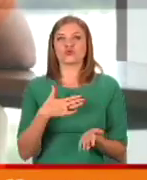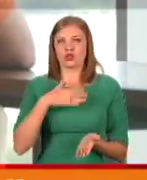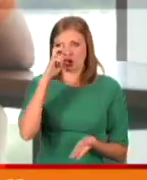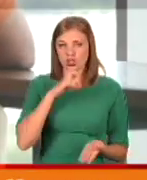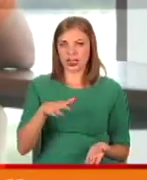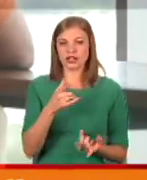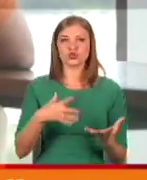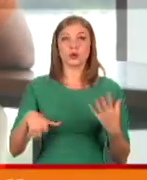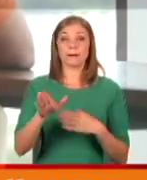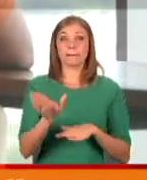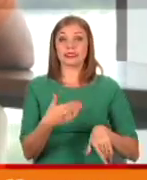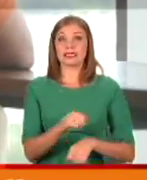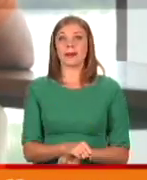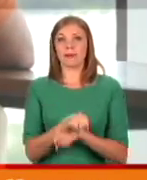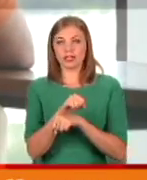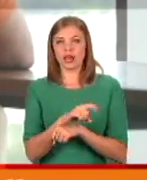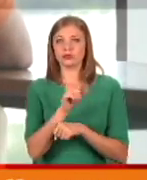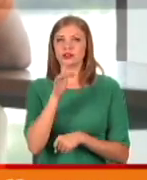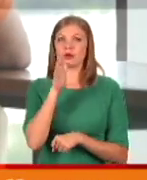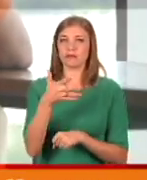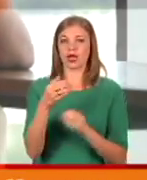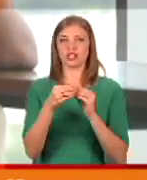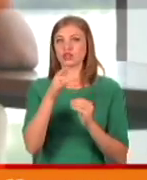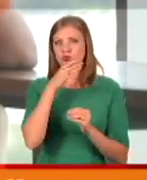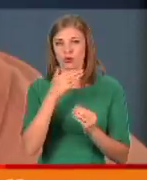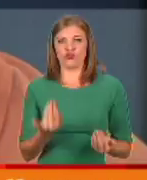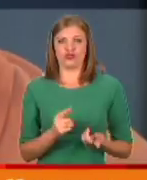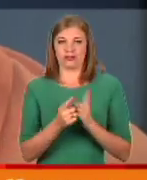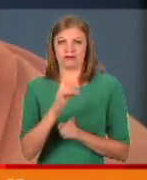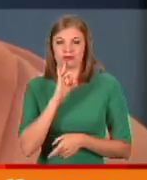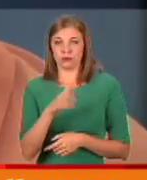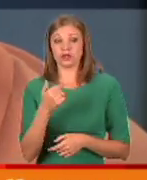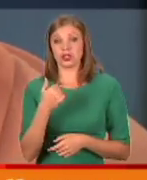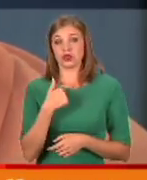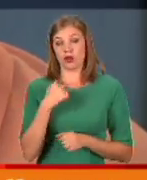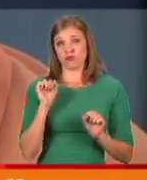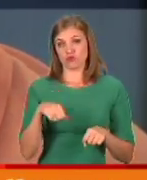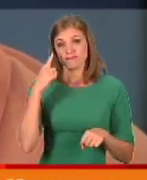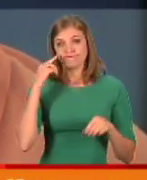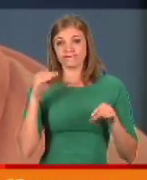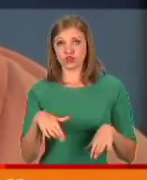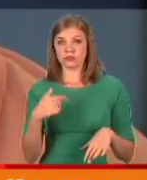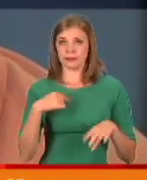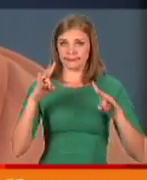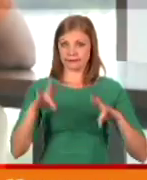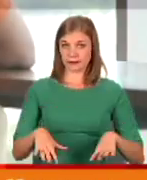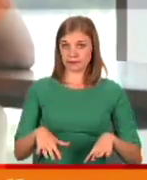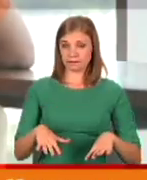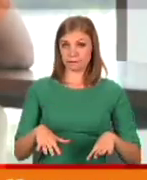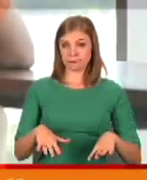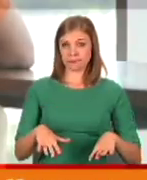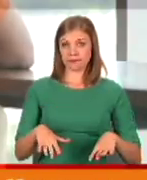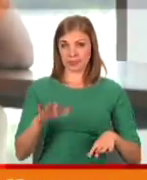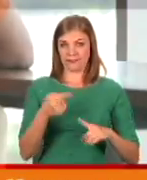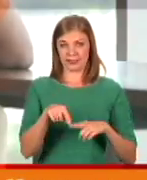розумію, що після Майдану у нас за 5 років чи за 10 життя не настане. І я можу свідомо вирішити, мені тут залишитись і